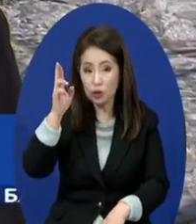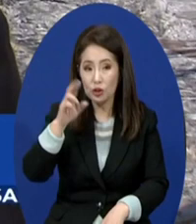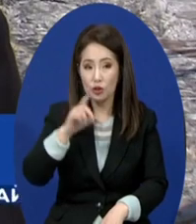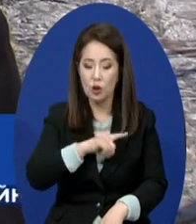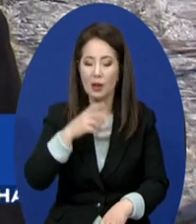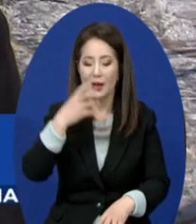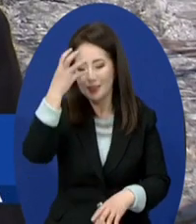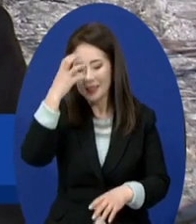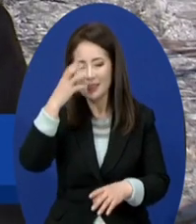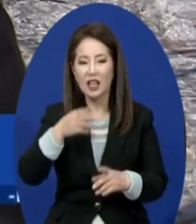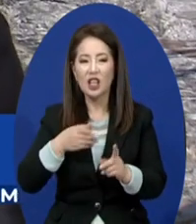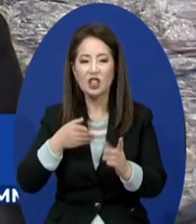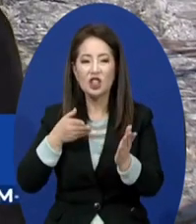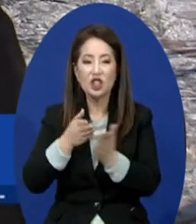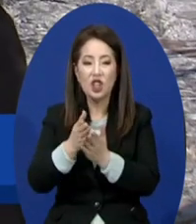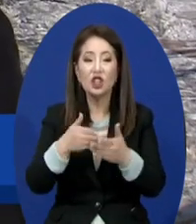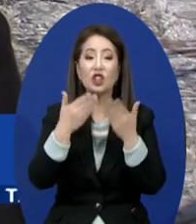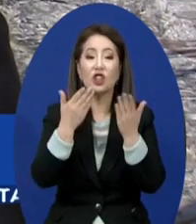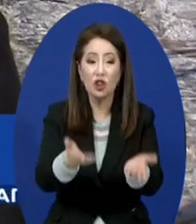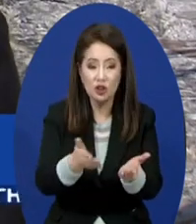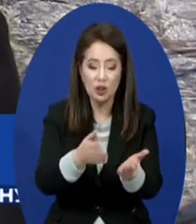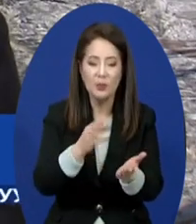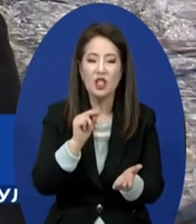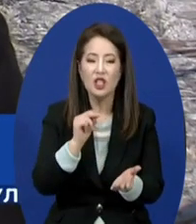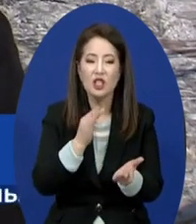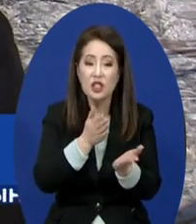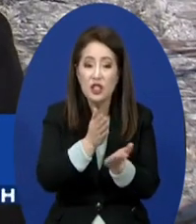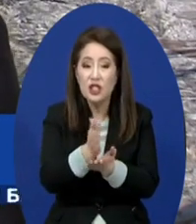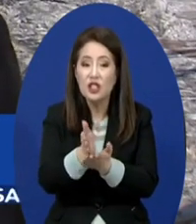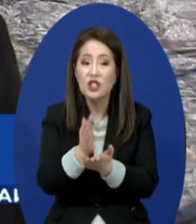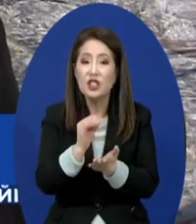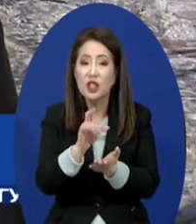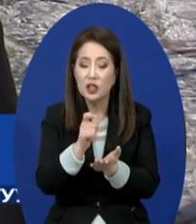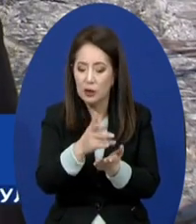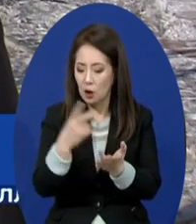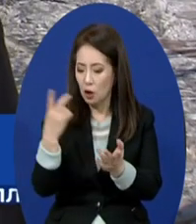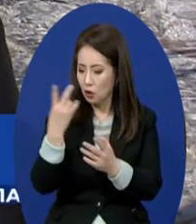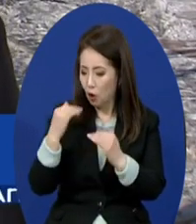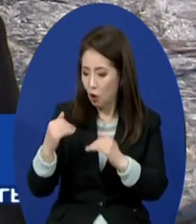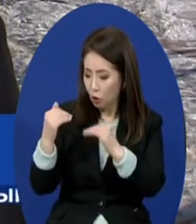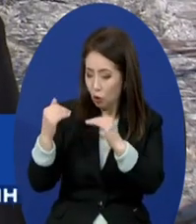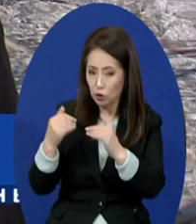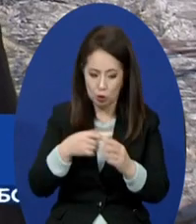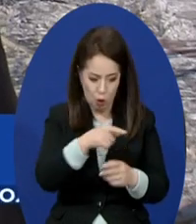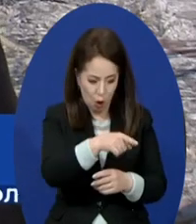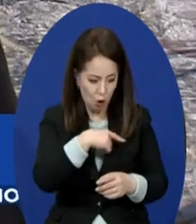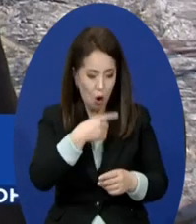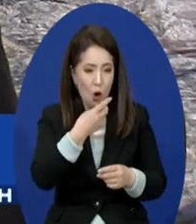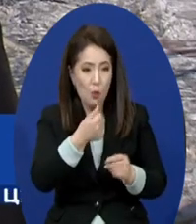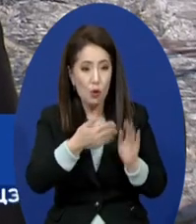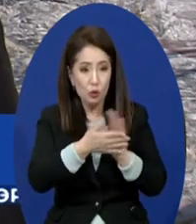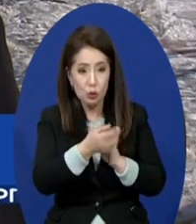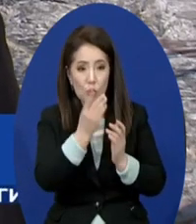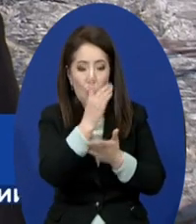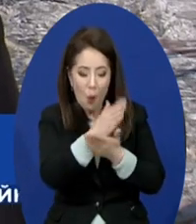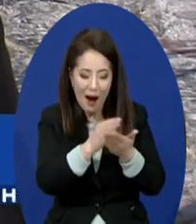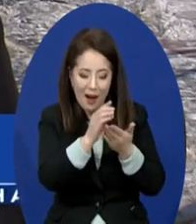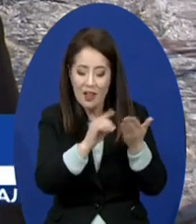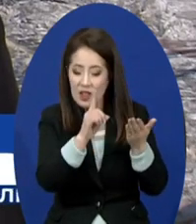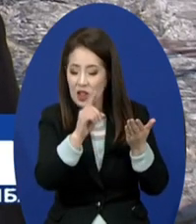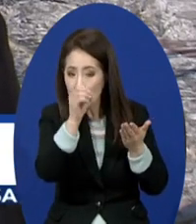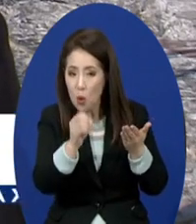чиглэлээр ногоон хөгжилт, эдийн засгийнхаа хэмжээний нэг хүртээ тэнцэх хэмжээтэй хөрөнгө ерөн жил болгон зарцуулдаг байя гэсэн